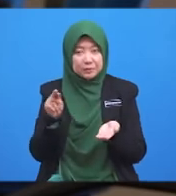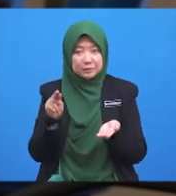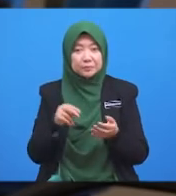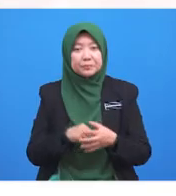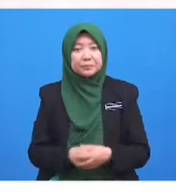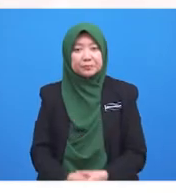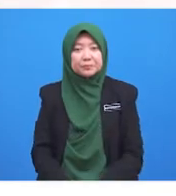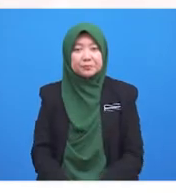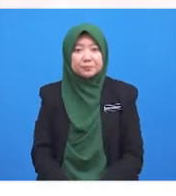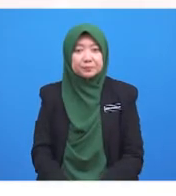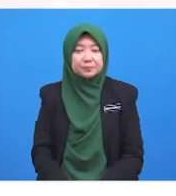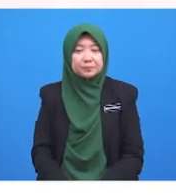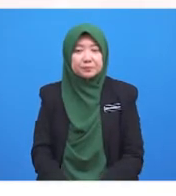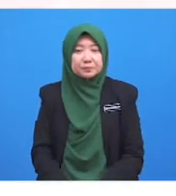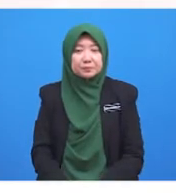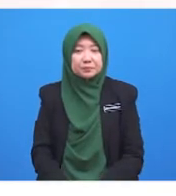rawatan.